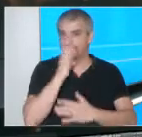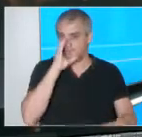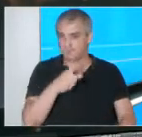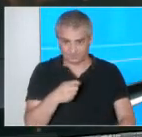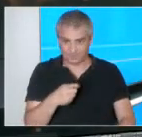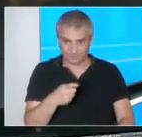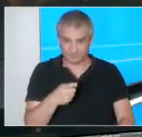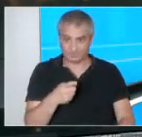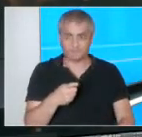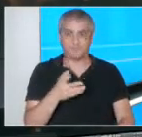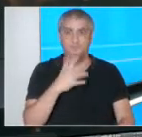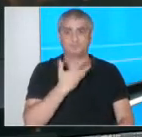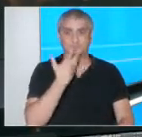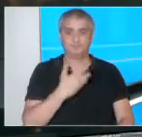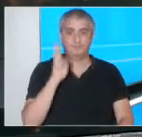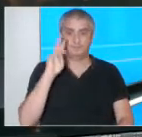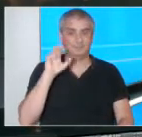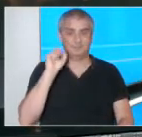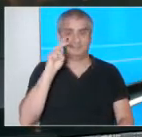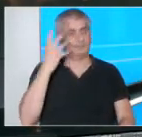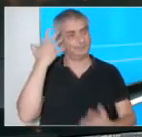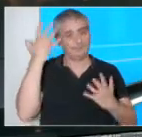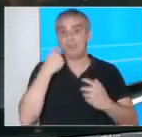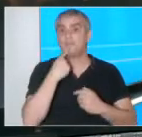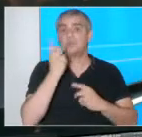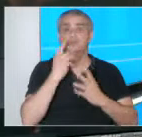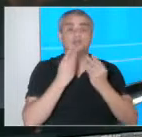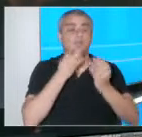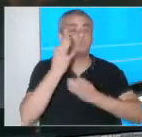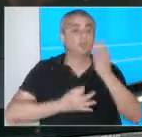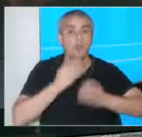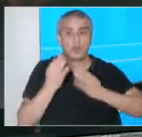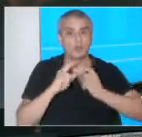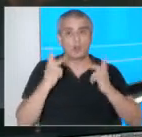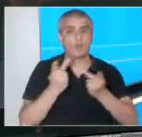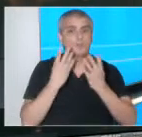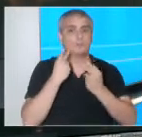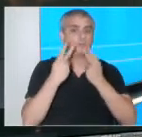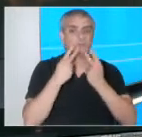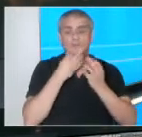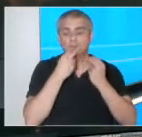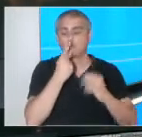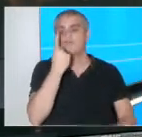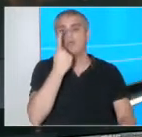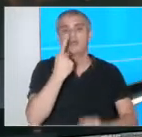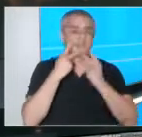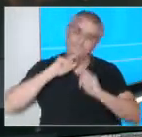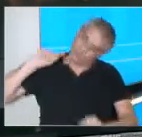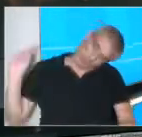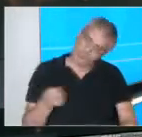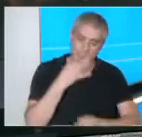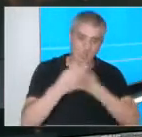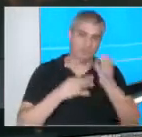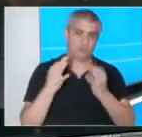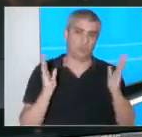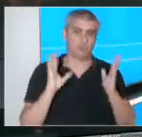לצופים, שרב חיים מבריסק, אחד מגדולי המקנים, אמר שכשיש הרבה שאלות לא מחפשים הרבה תשובות, אלא תשובה אחת שתפתור את זה. לכל השאלות.